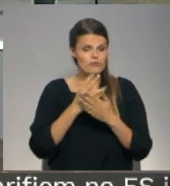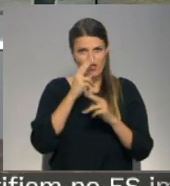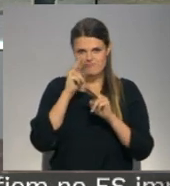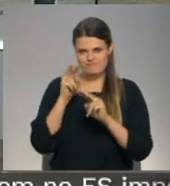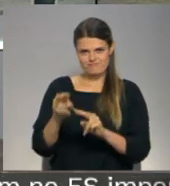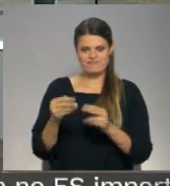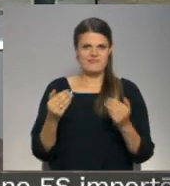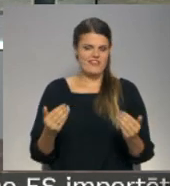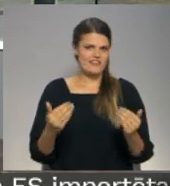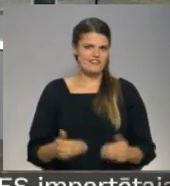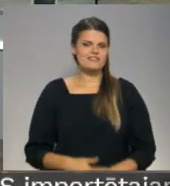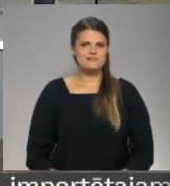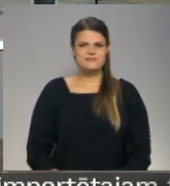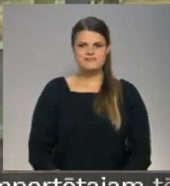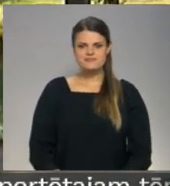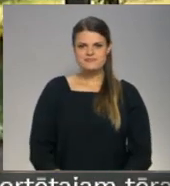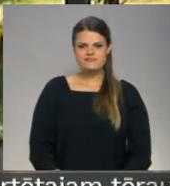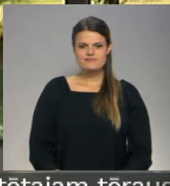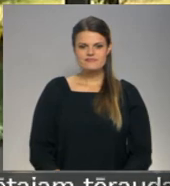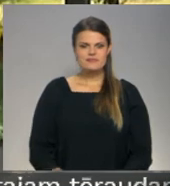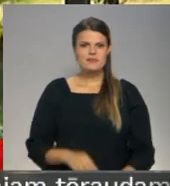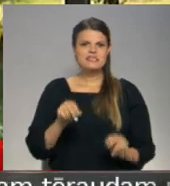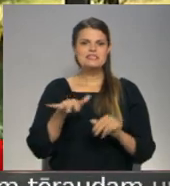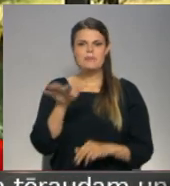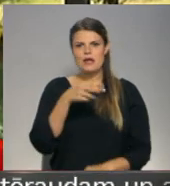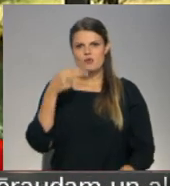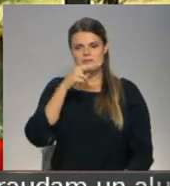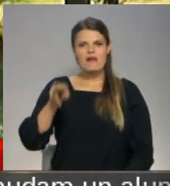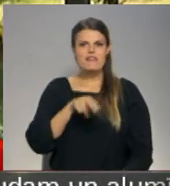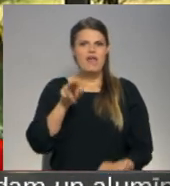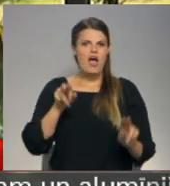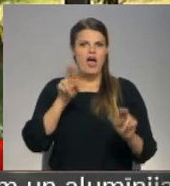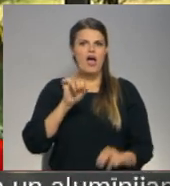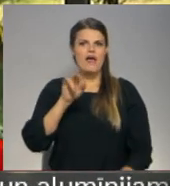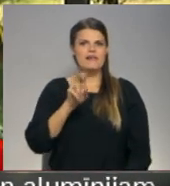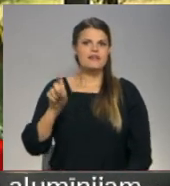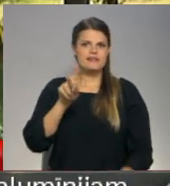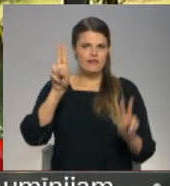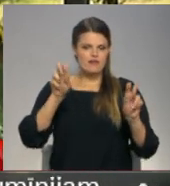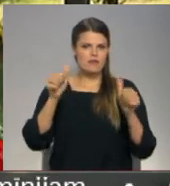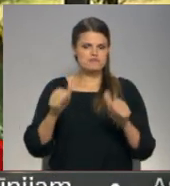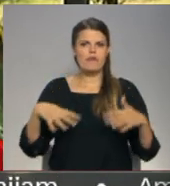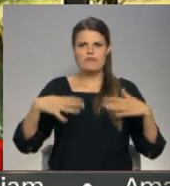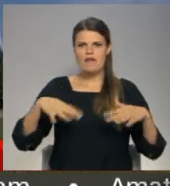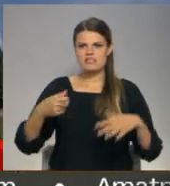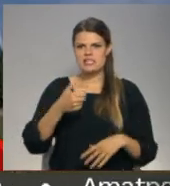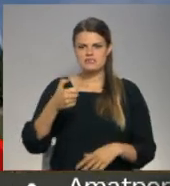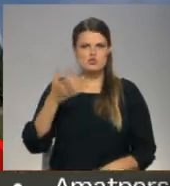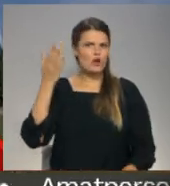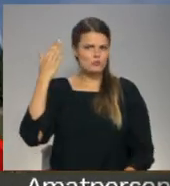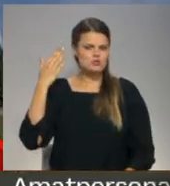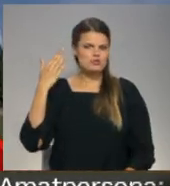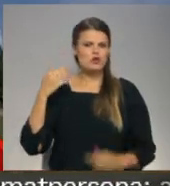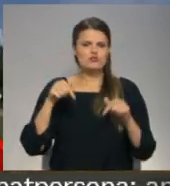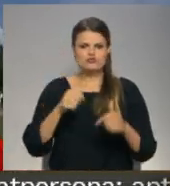devās Vidzemes televīzija. Zemnieku saimniecība Dainas Mores pagastā izveidota jau 90. Gados. Šobrīd